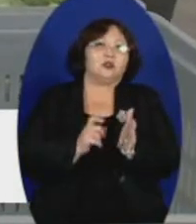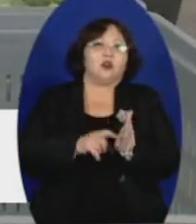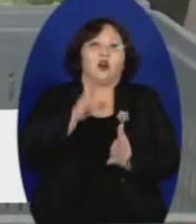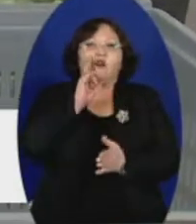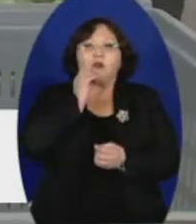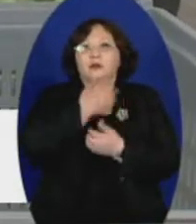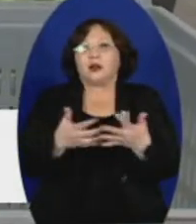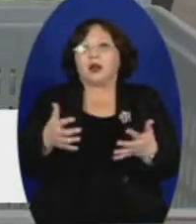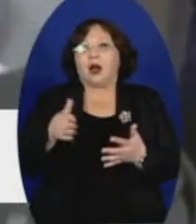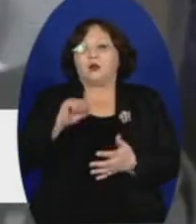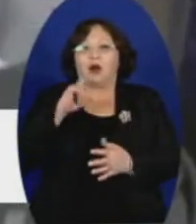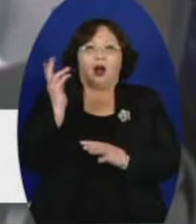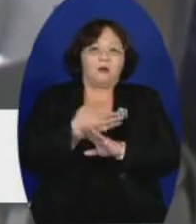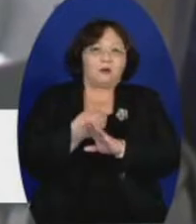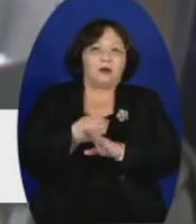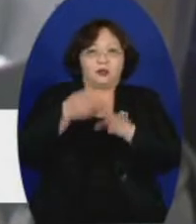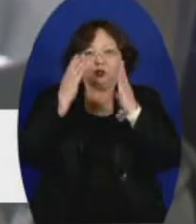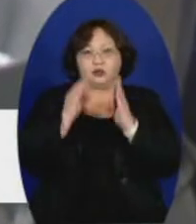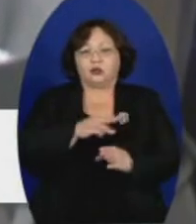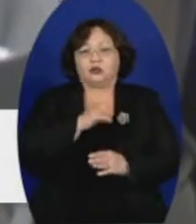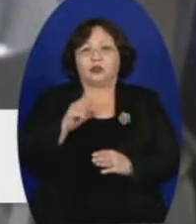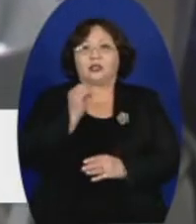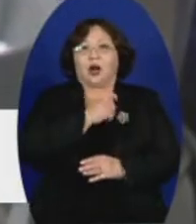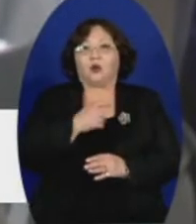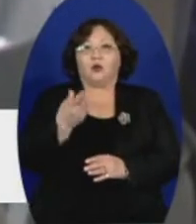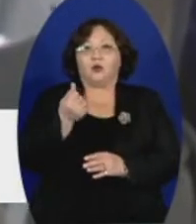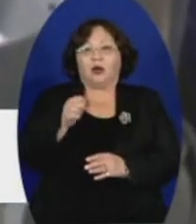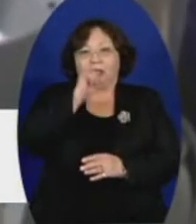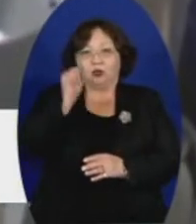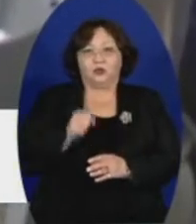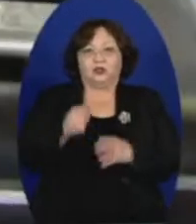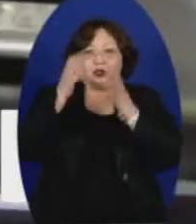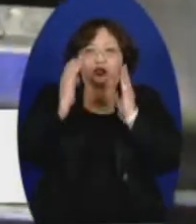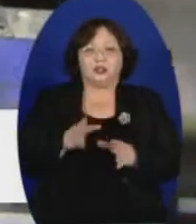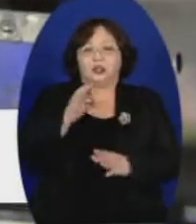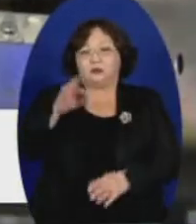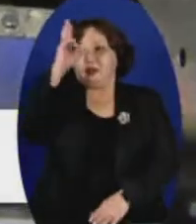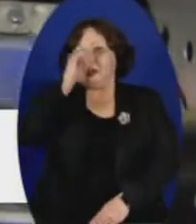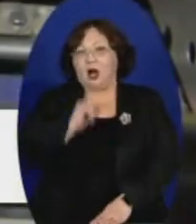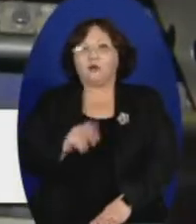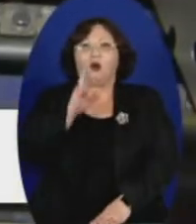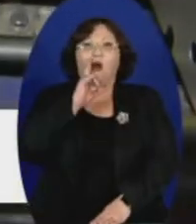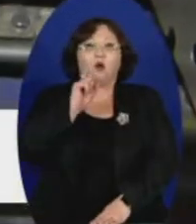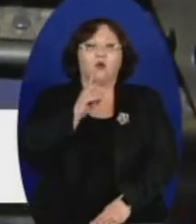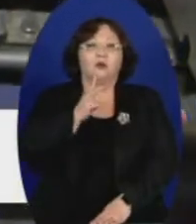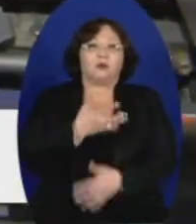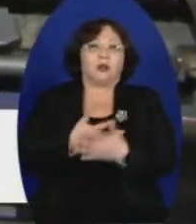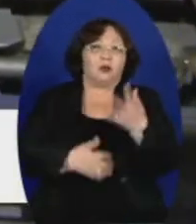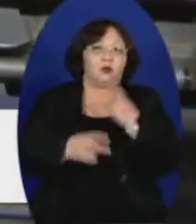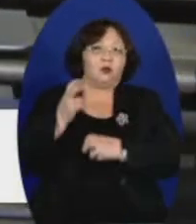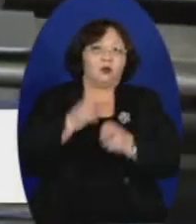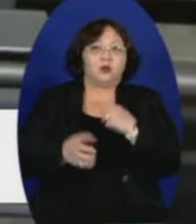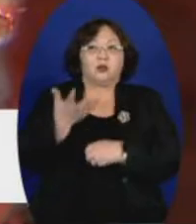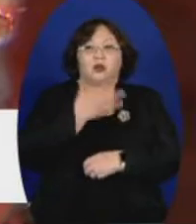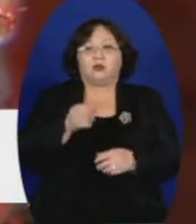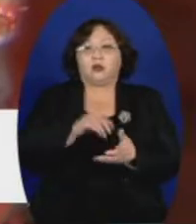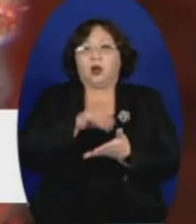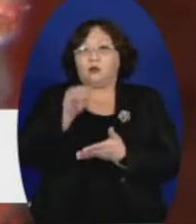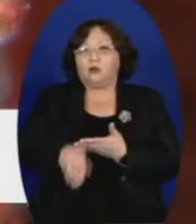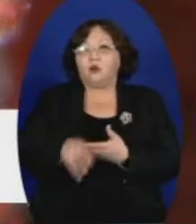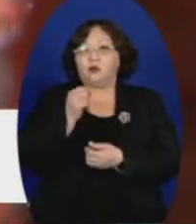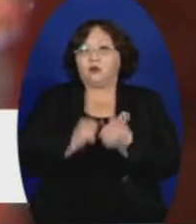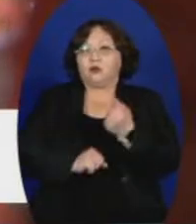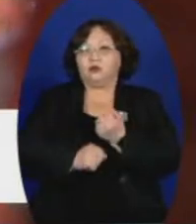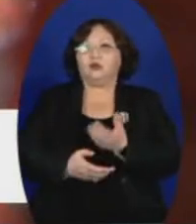аюулгүй байдлын тогтоолын онцлог нь санхүүгийн хөшүүргийг нь давхар шийдсэн явдал салбарын амнаас хүнс үйлдвэрлэгчдээ 500 гаруй тэрбум төгрөгийн